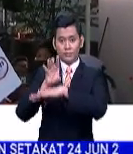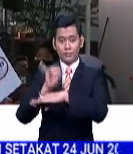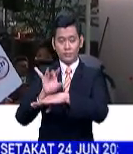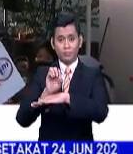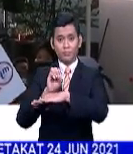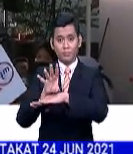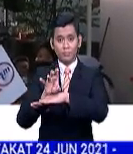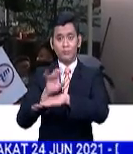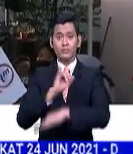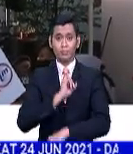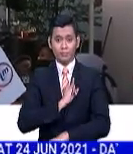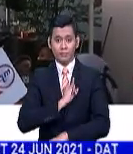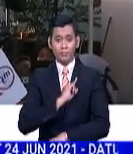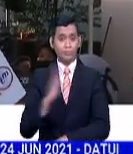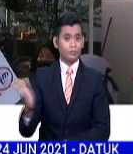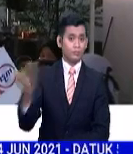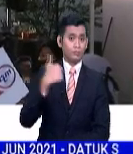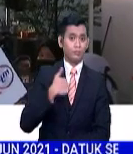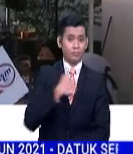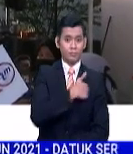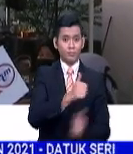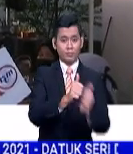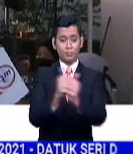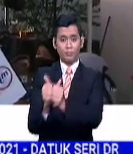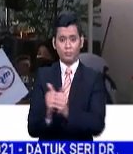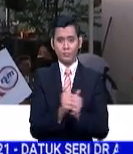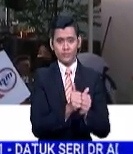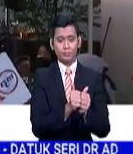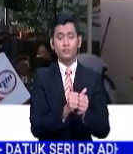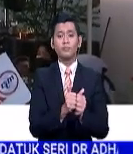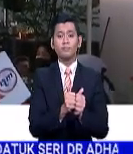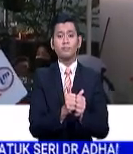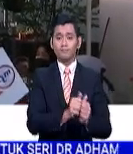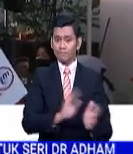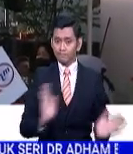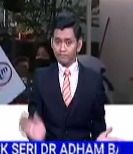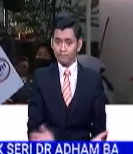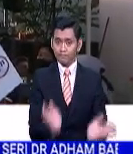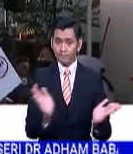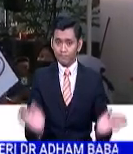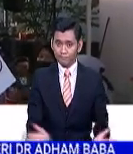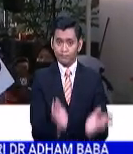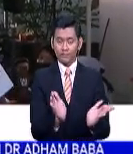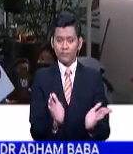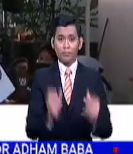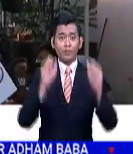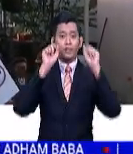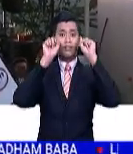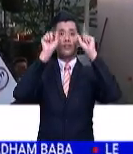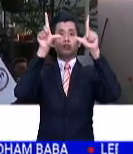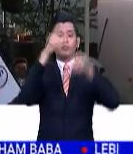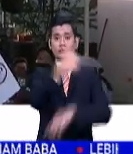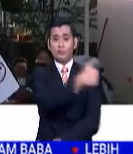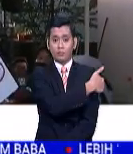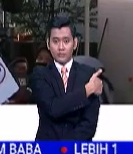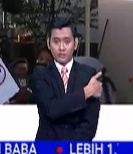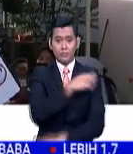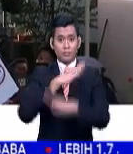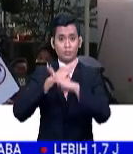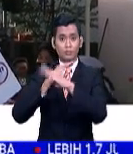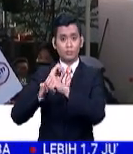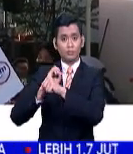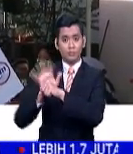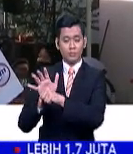marilah bersama-sama kita menyemarakkan kesedaran berkenaan dengan vaksinasi ini